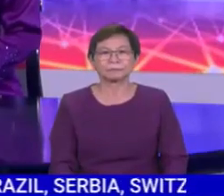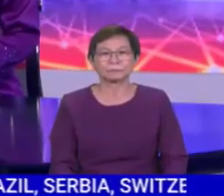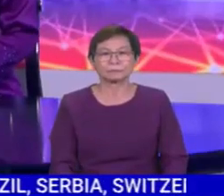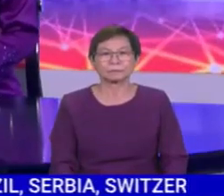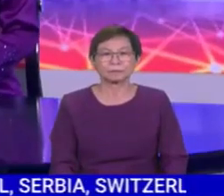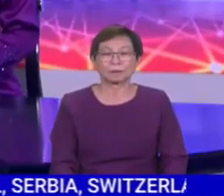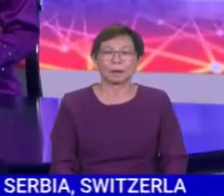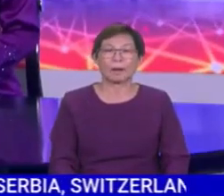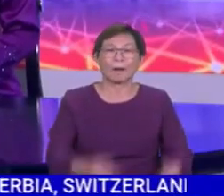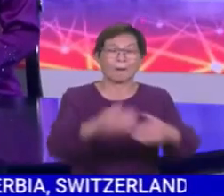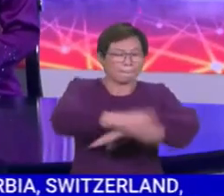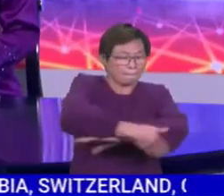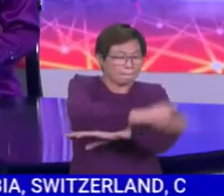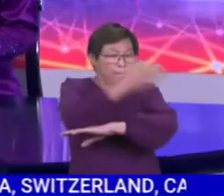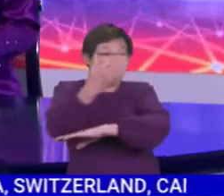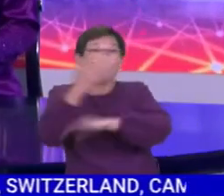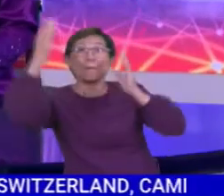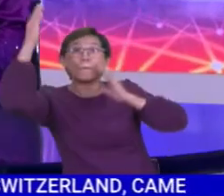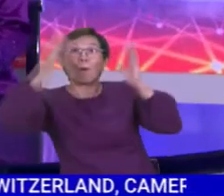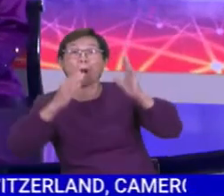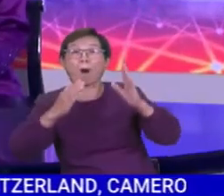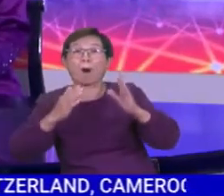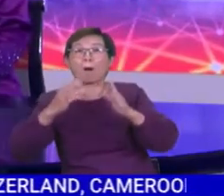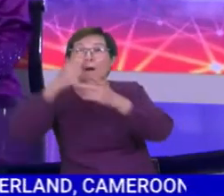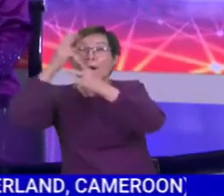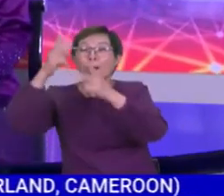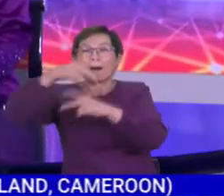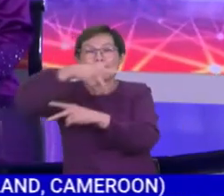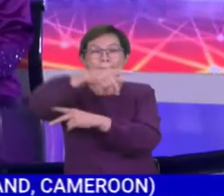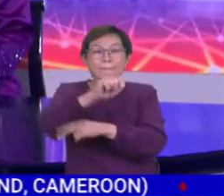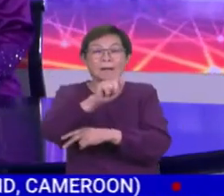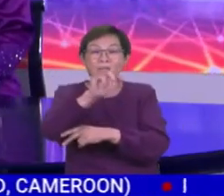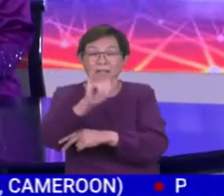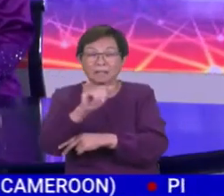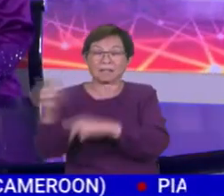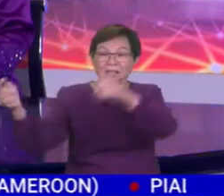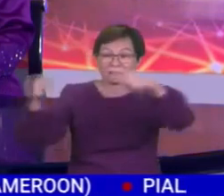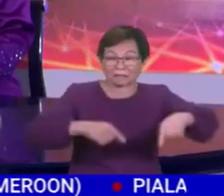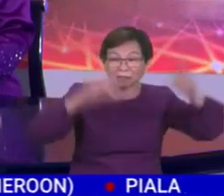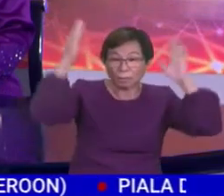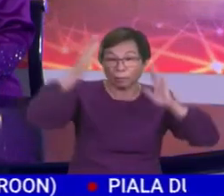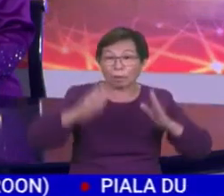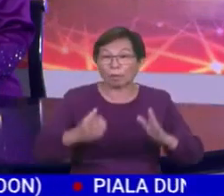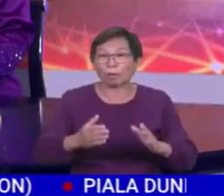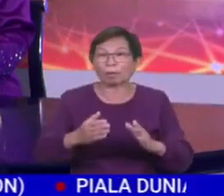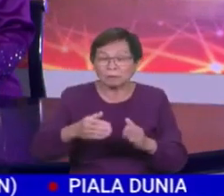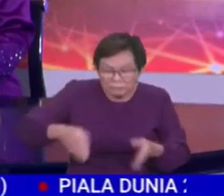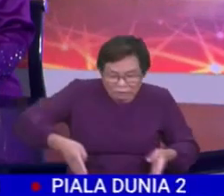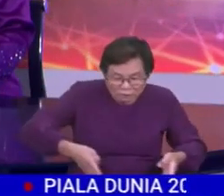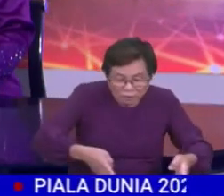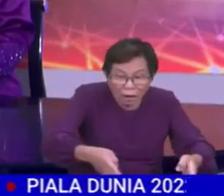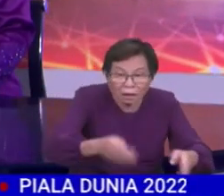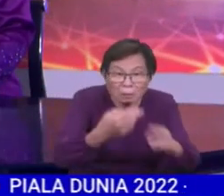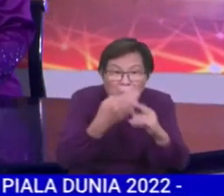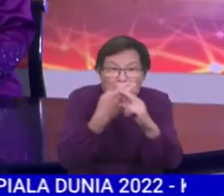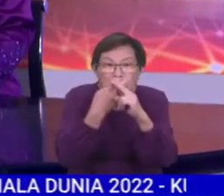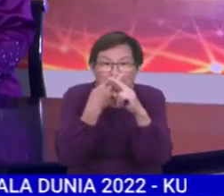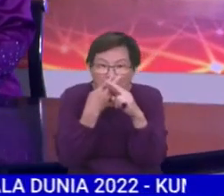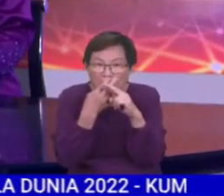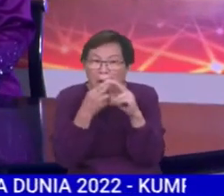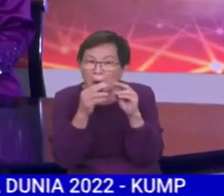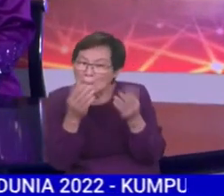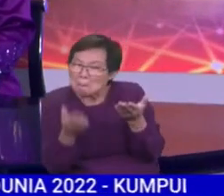Ya, susulan pembukaan sempadan negara kemasukan pendatang tanpa izin ke negara ini melalui jalan tikus dijangka